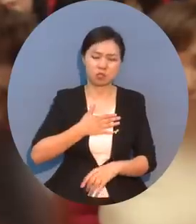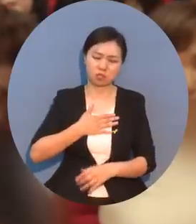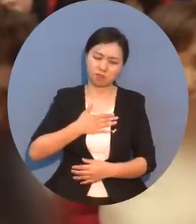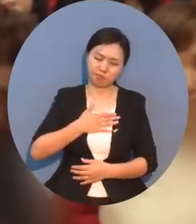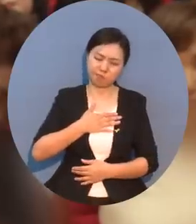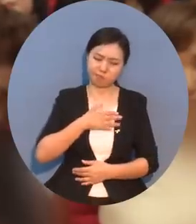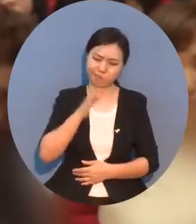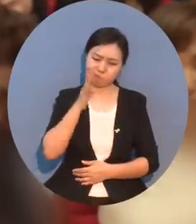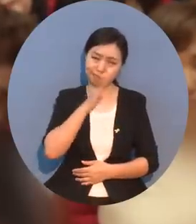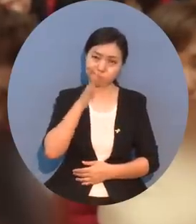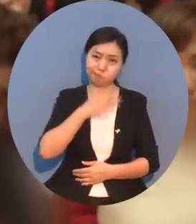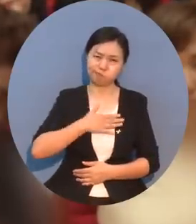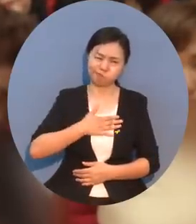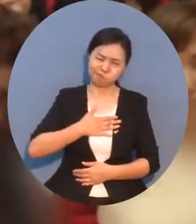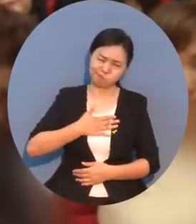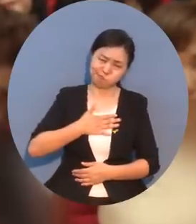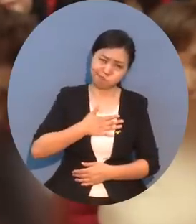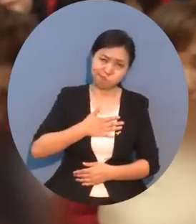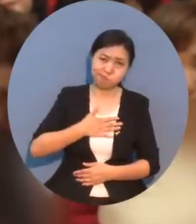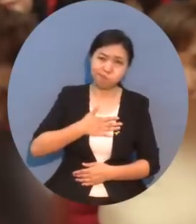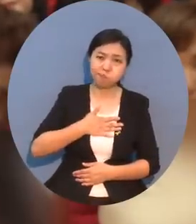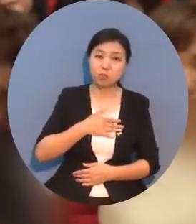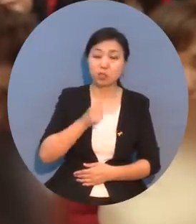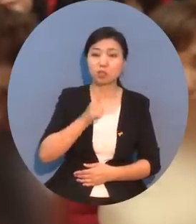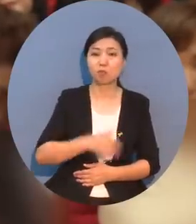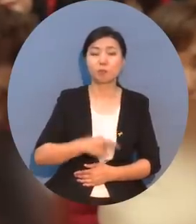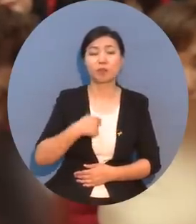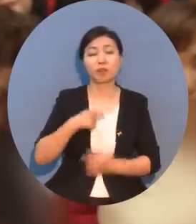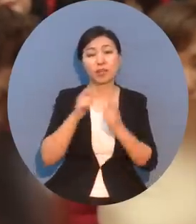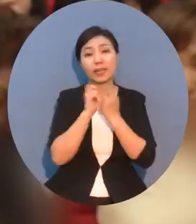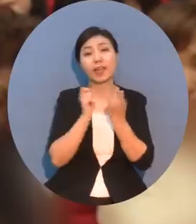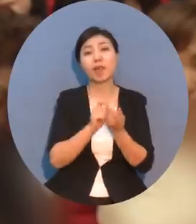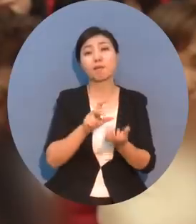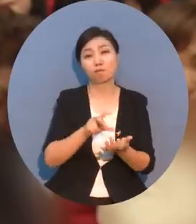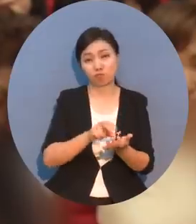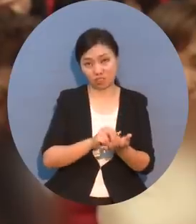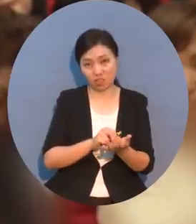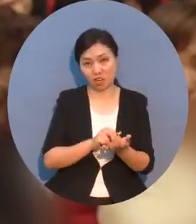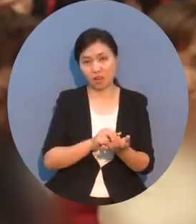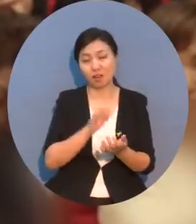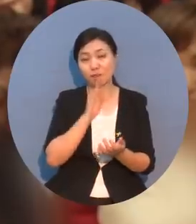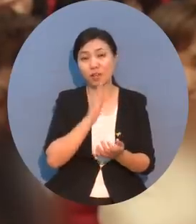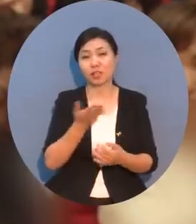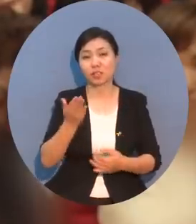불 불쾌 불편감을 좀 느끼고 있습니다. 그러니까 제가 이제 그게 제 문제가 있는데